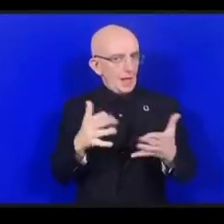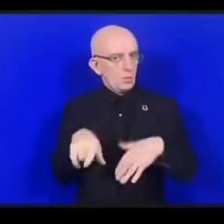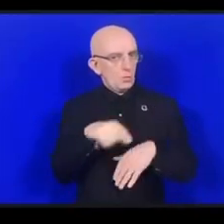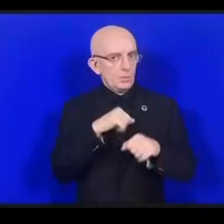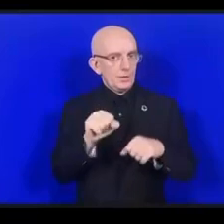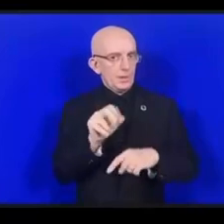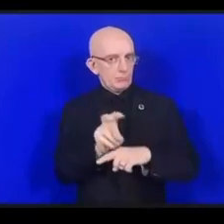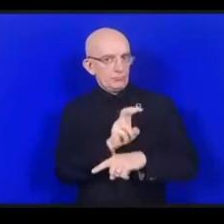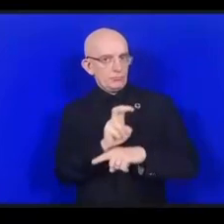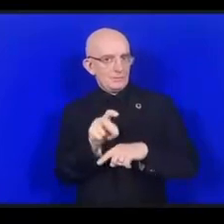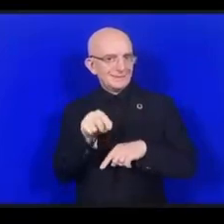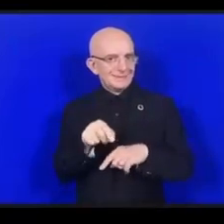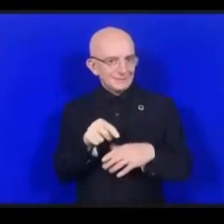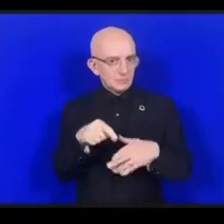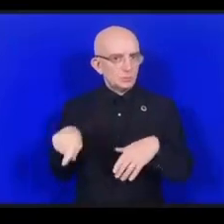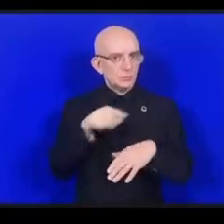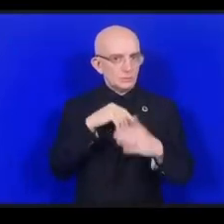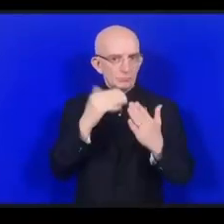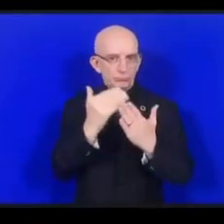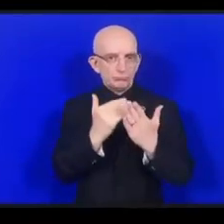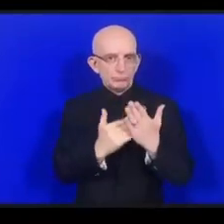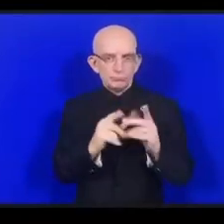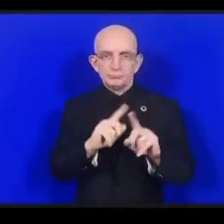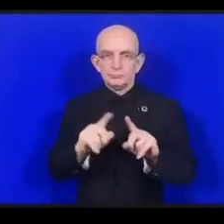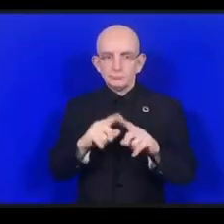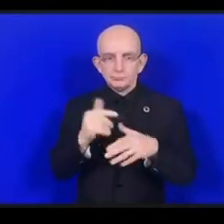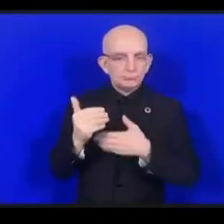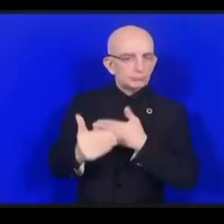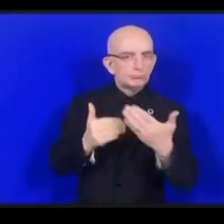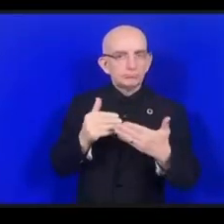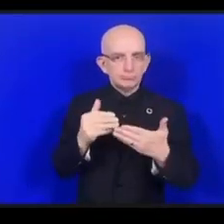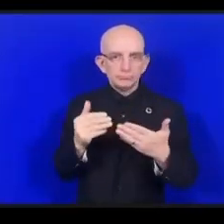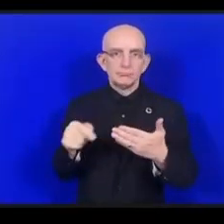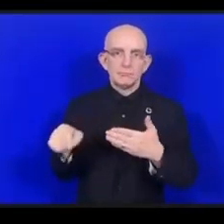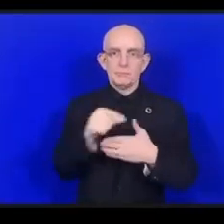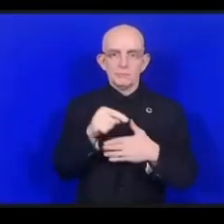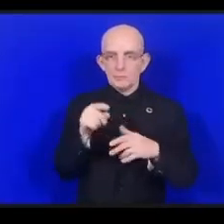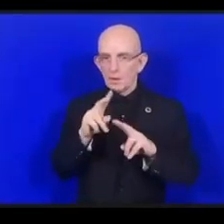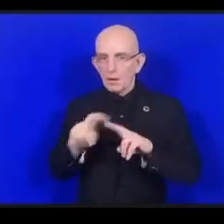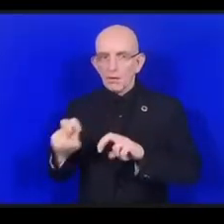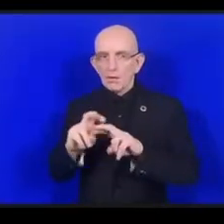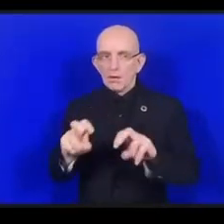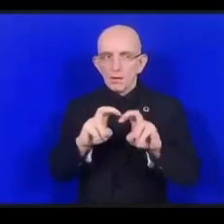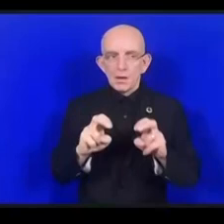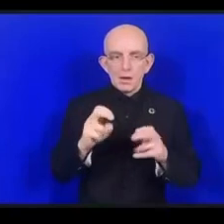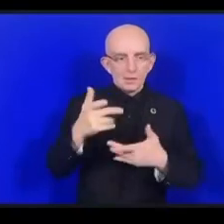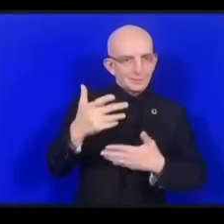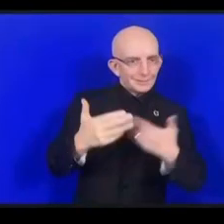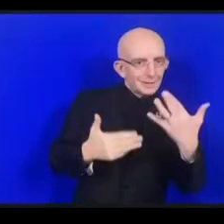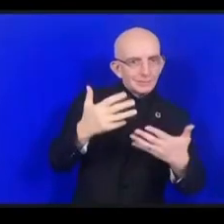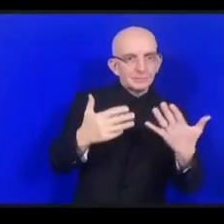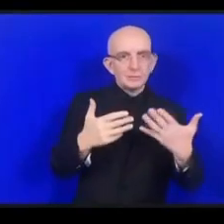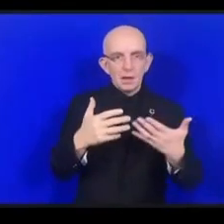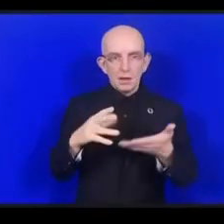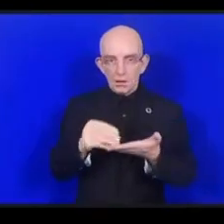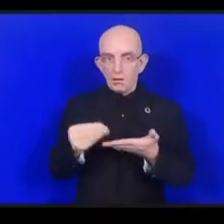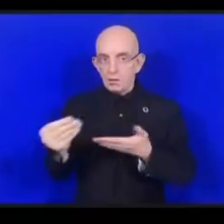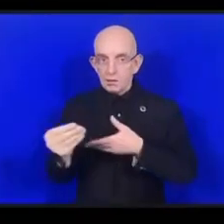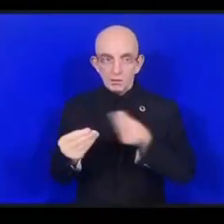我们收集的数据然后呢用合适的方式来收集数据和存储数